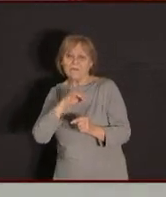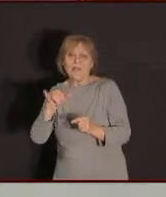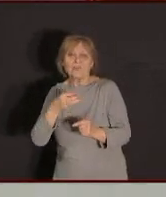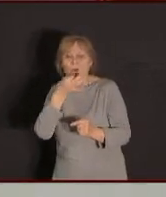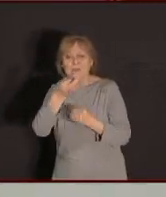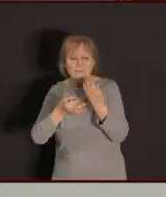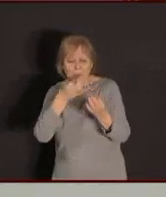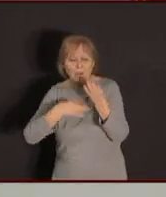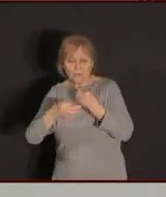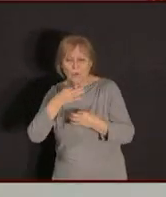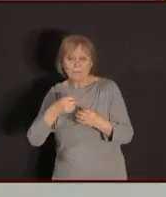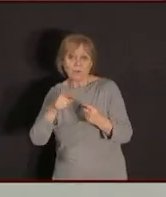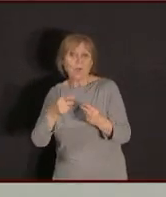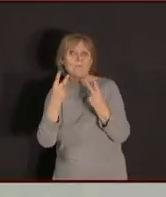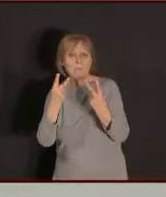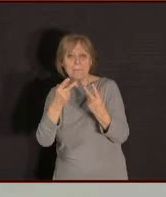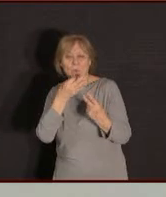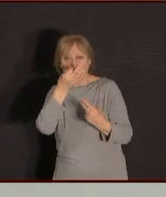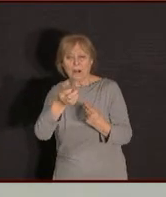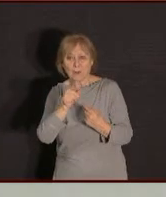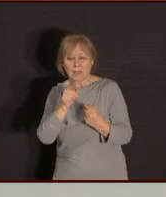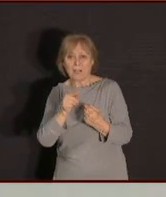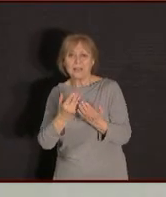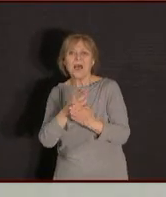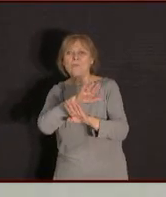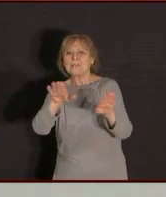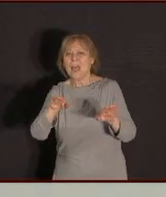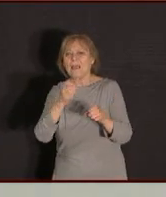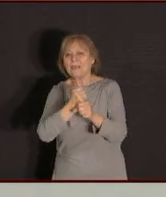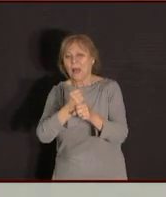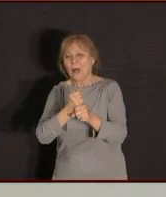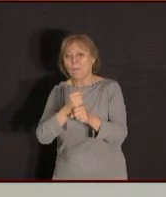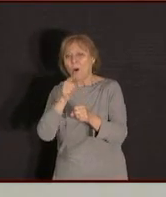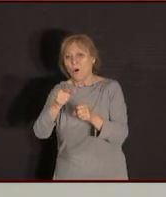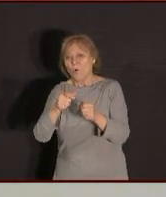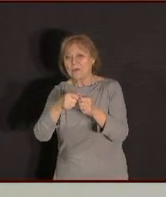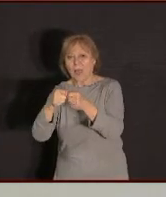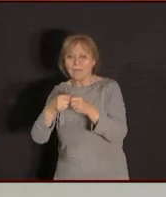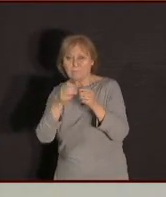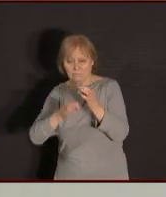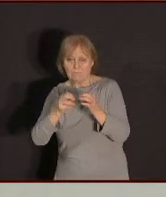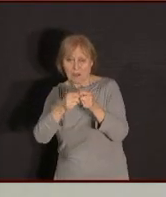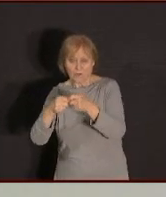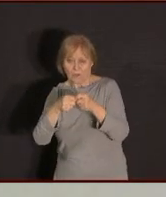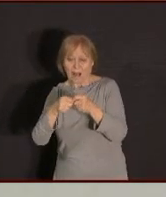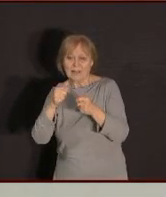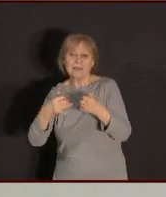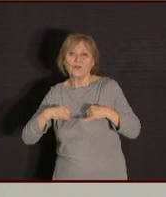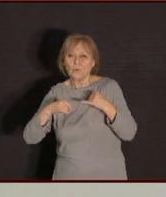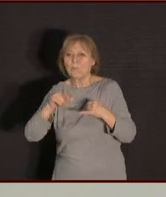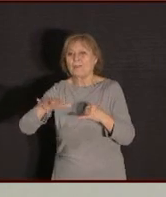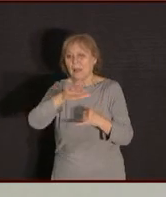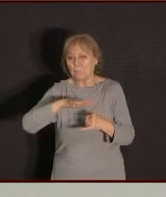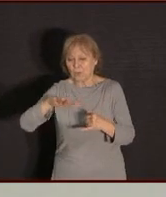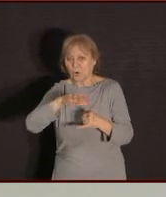to, no, se mi zdi pomembno vprašanje tudi za vse, ki delamo v tej pastorali, ki se trudimo na tem področju. Vsekakor je to ena